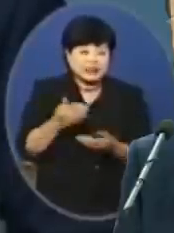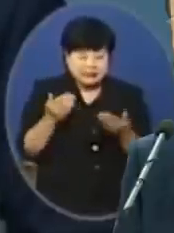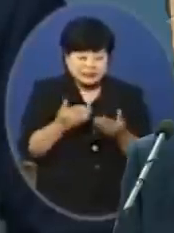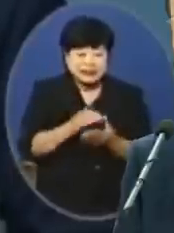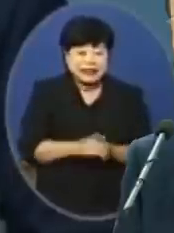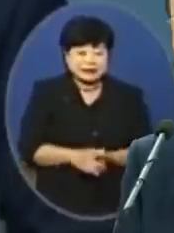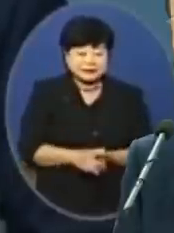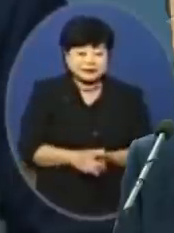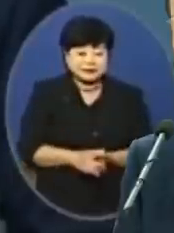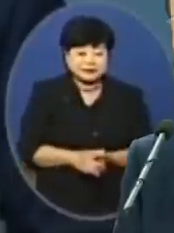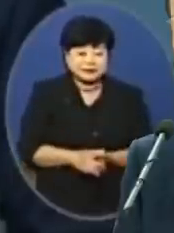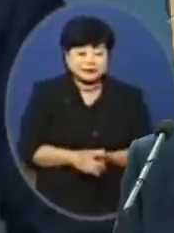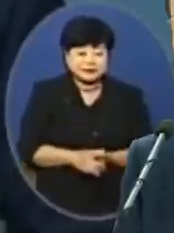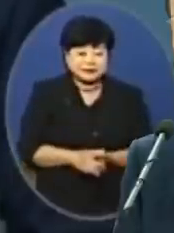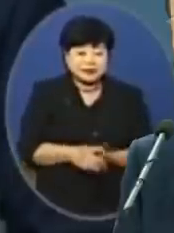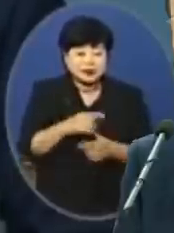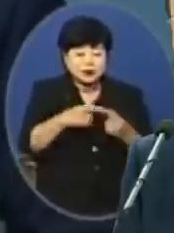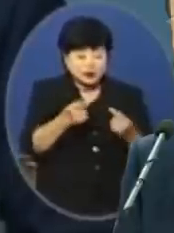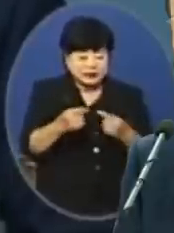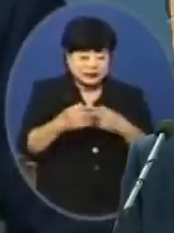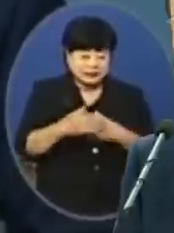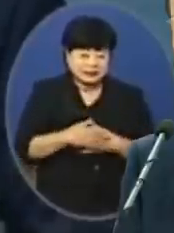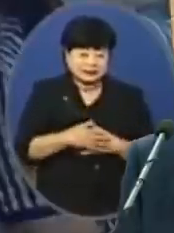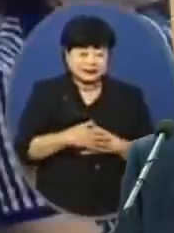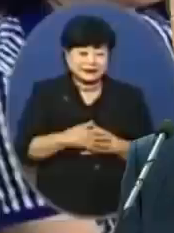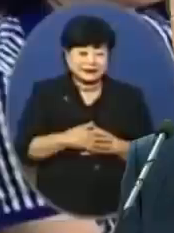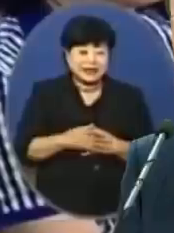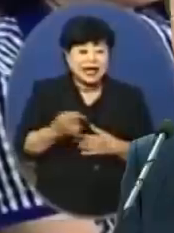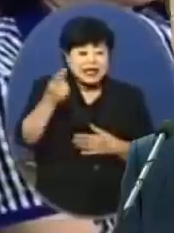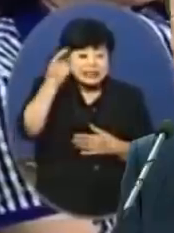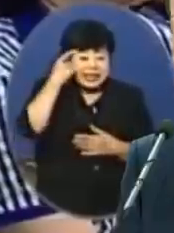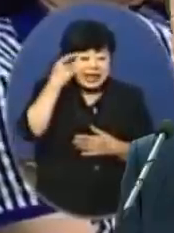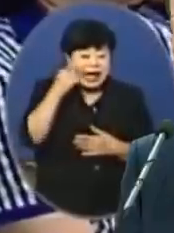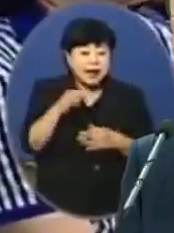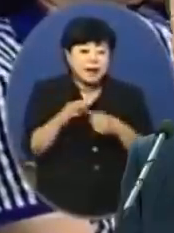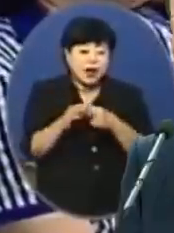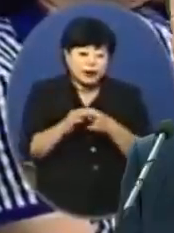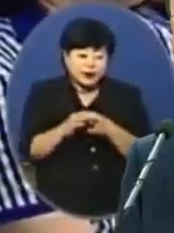것입니다. 따라 말씀해 주십시오. 생각하면